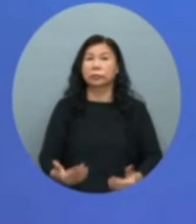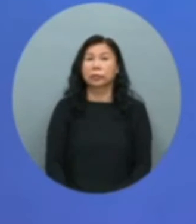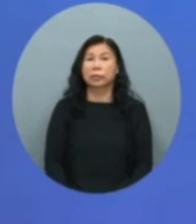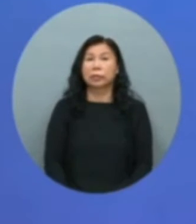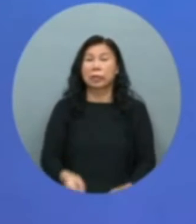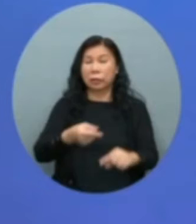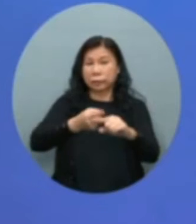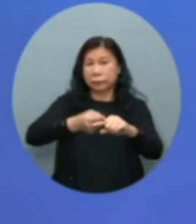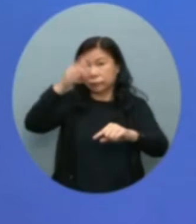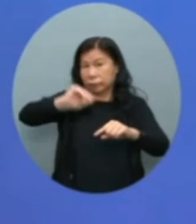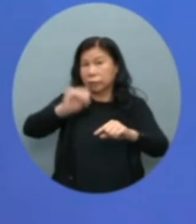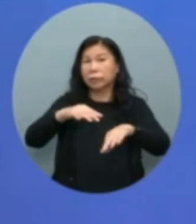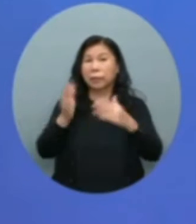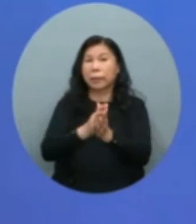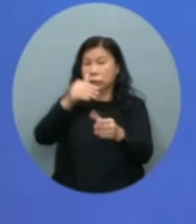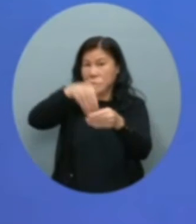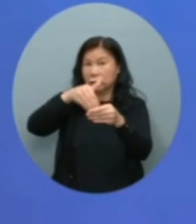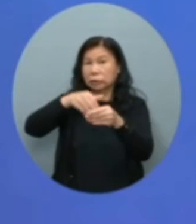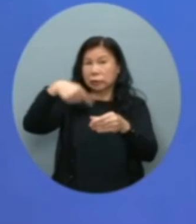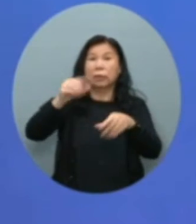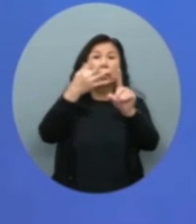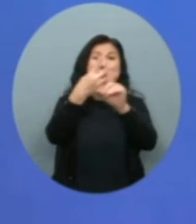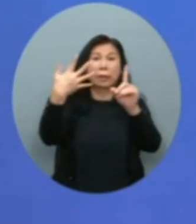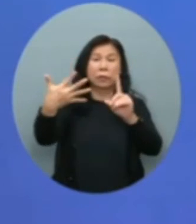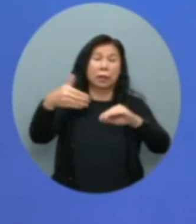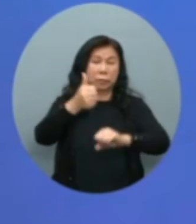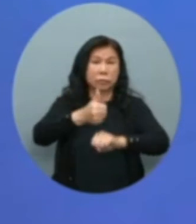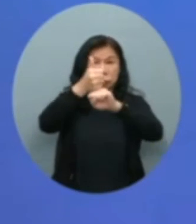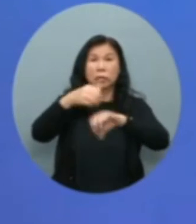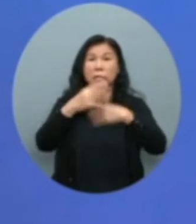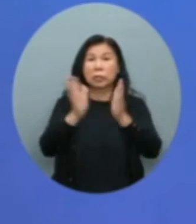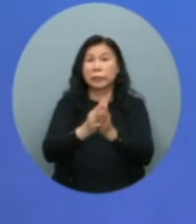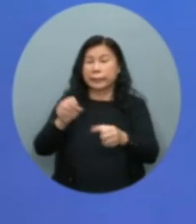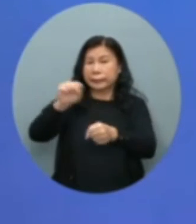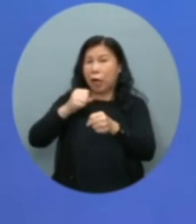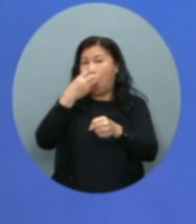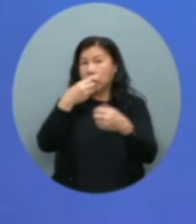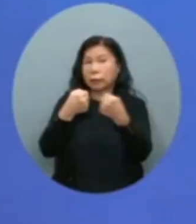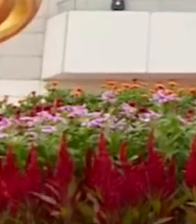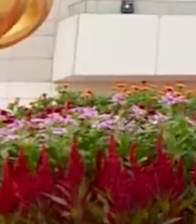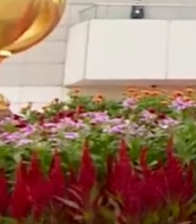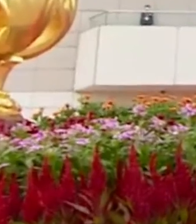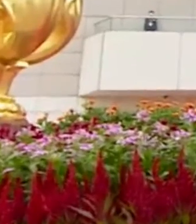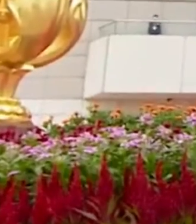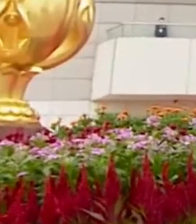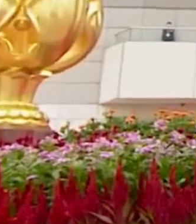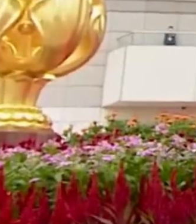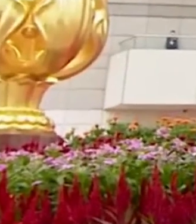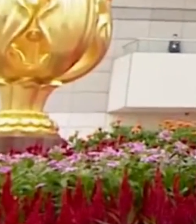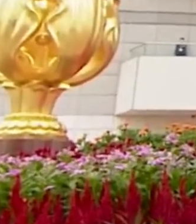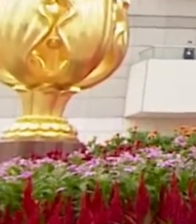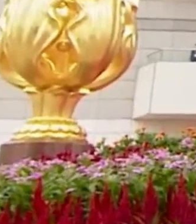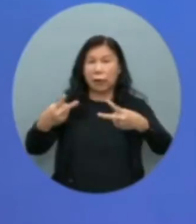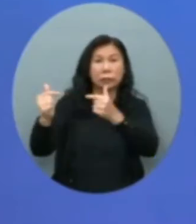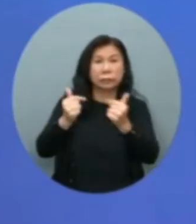的支持，提升香港的竞争力，保持香港长期繁荣稳定，离不开要